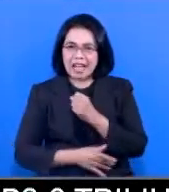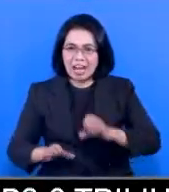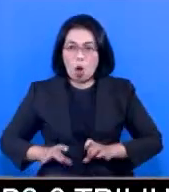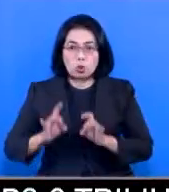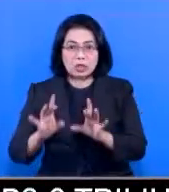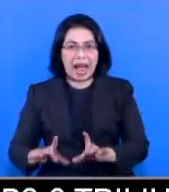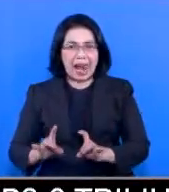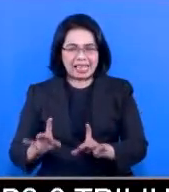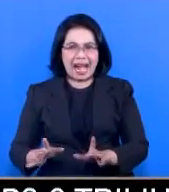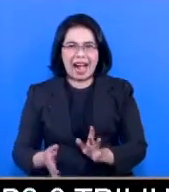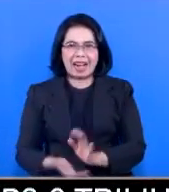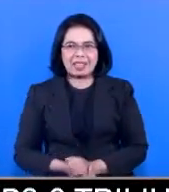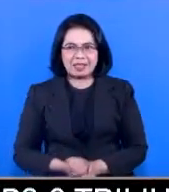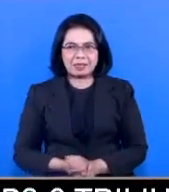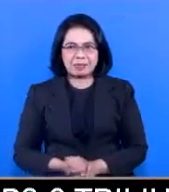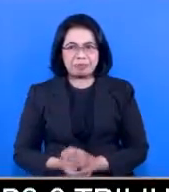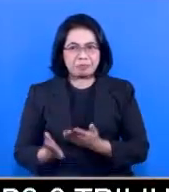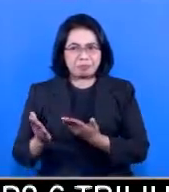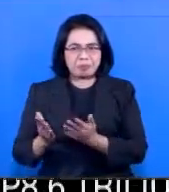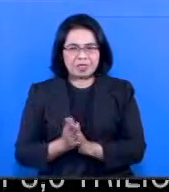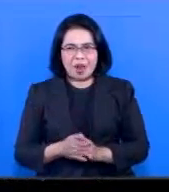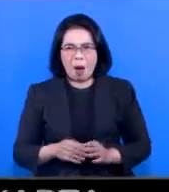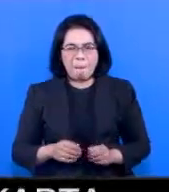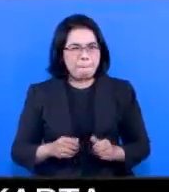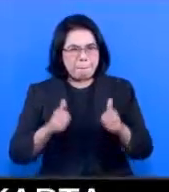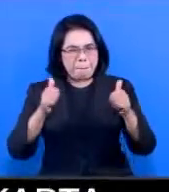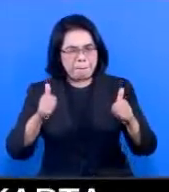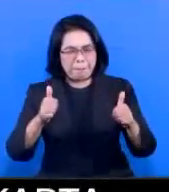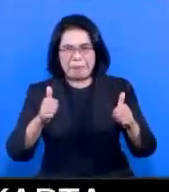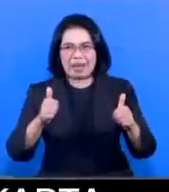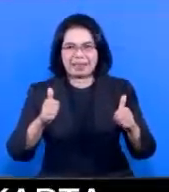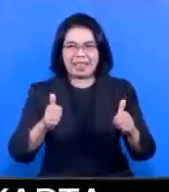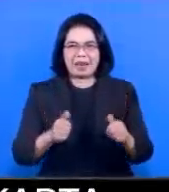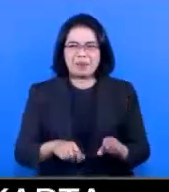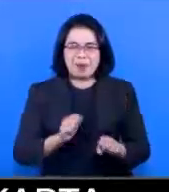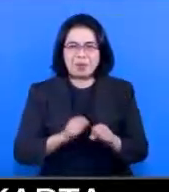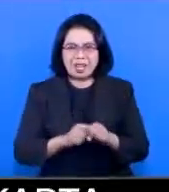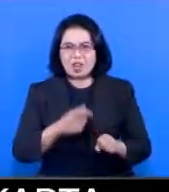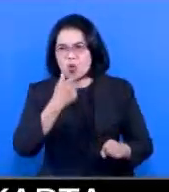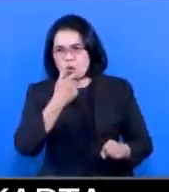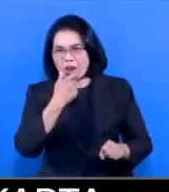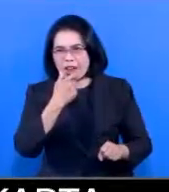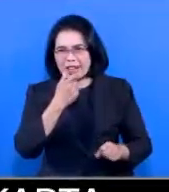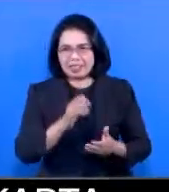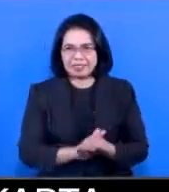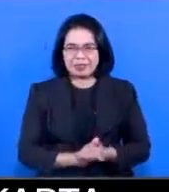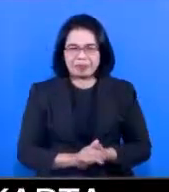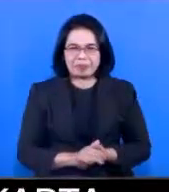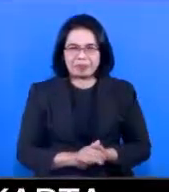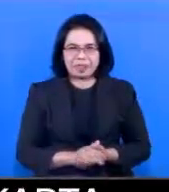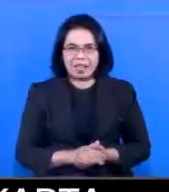Masak-Memasak, Niki pun mantap membuka bisnis kue. Niki menyebut sengaja memilih makanan manis berbahan dasar coklat